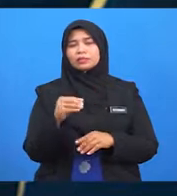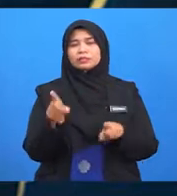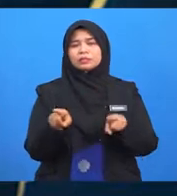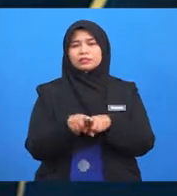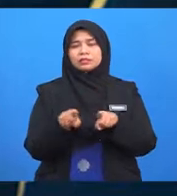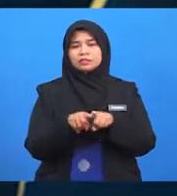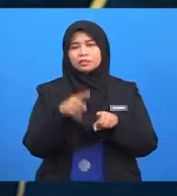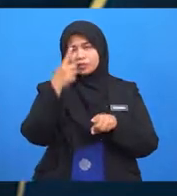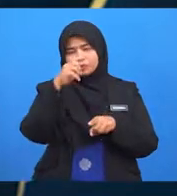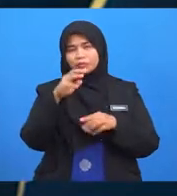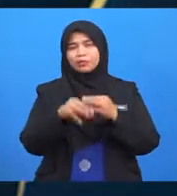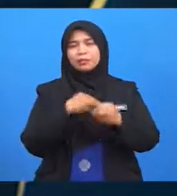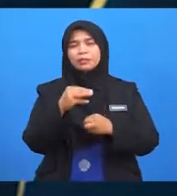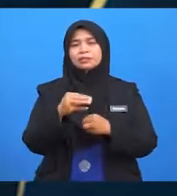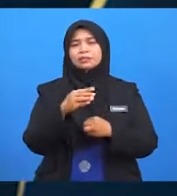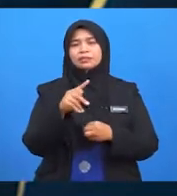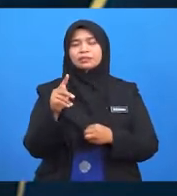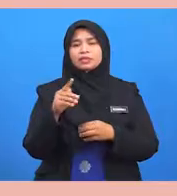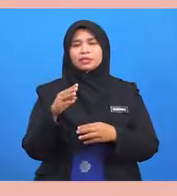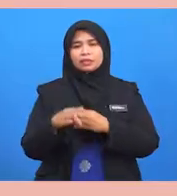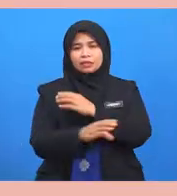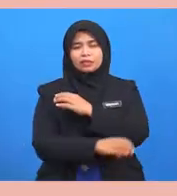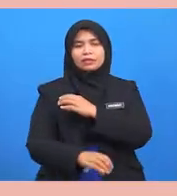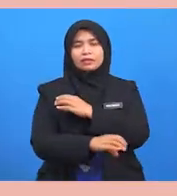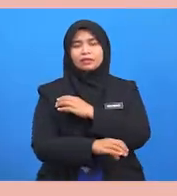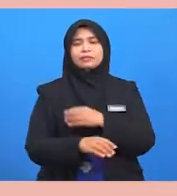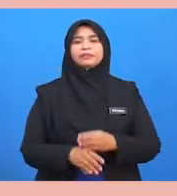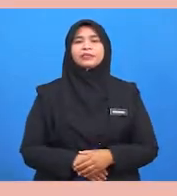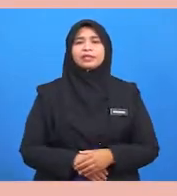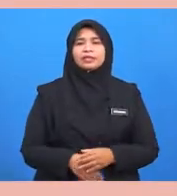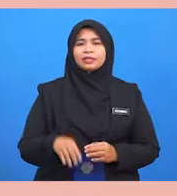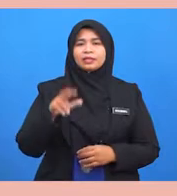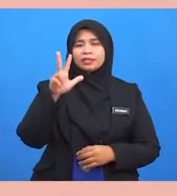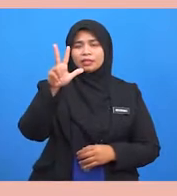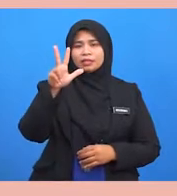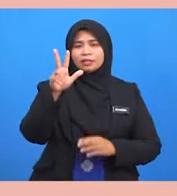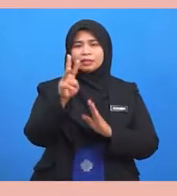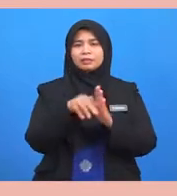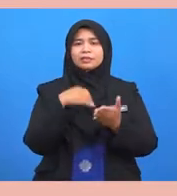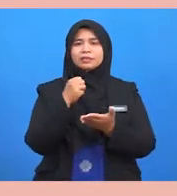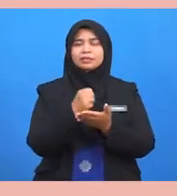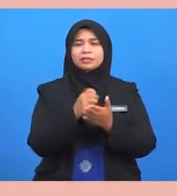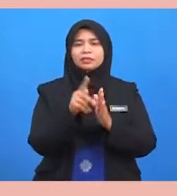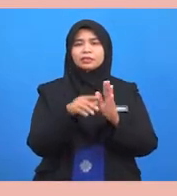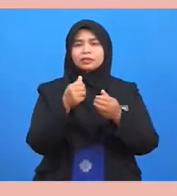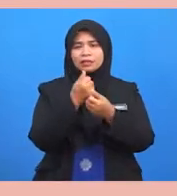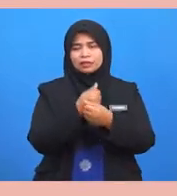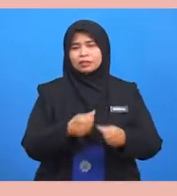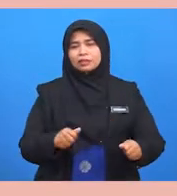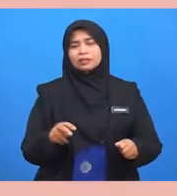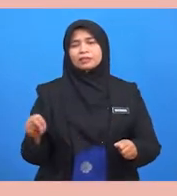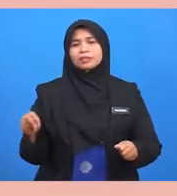bahu memajukan negara. Ketiga, menjamin keamanan